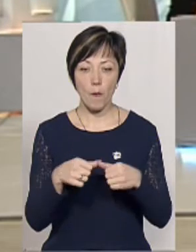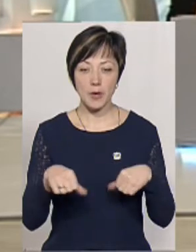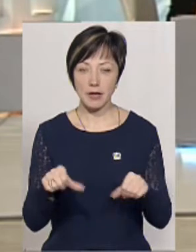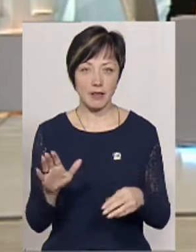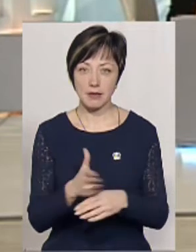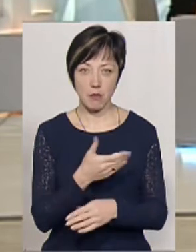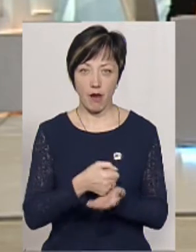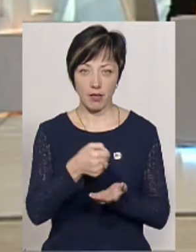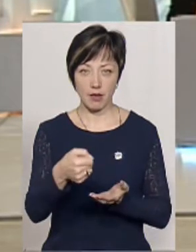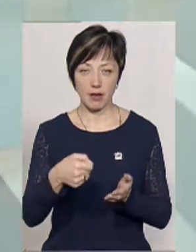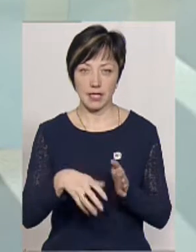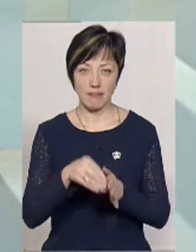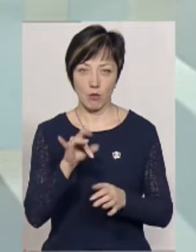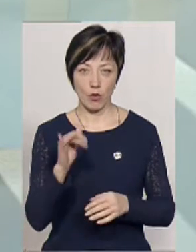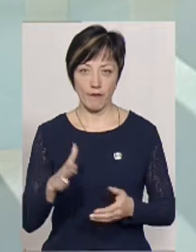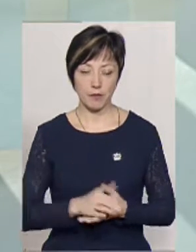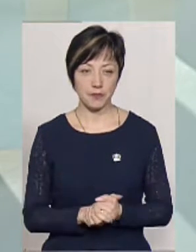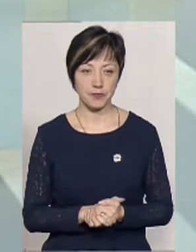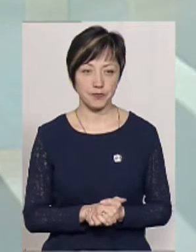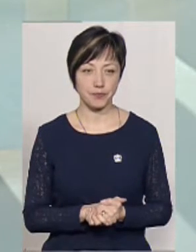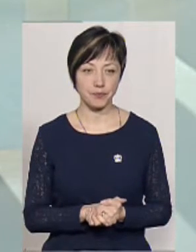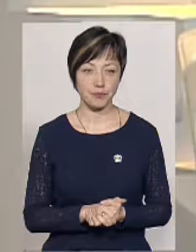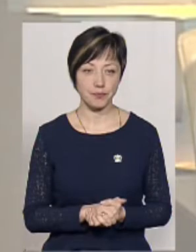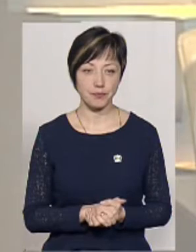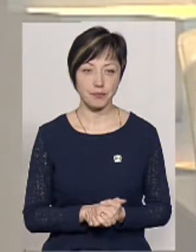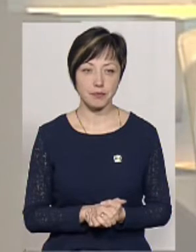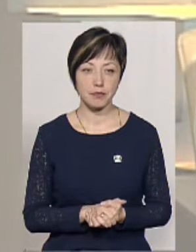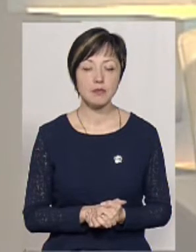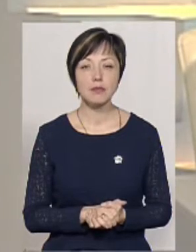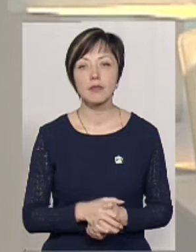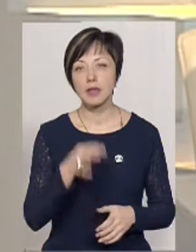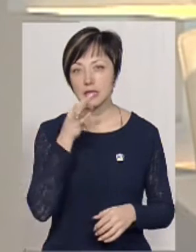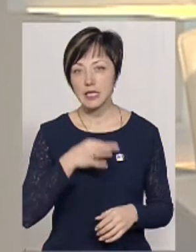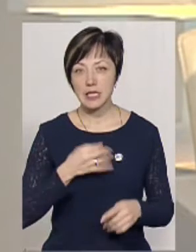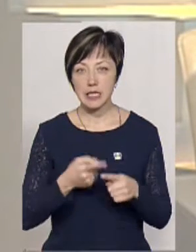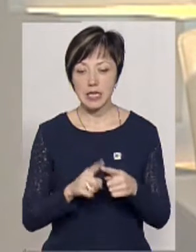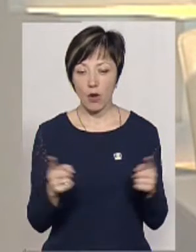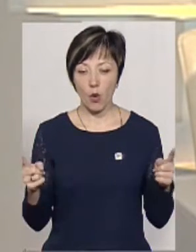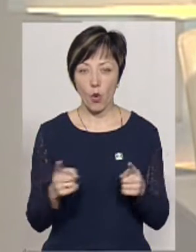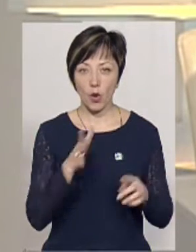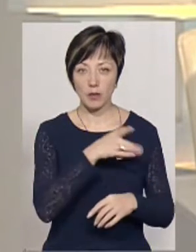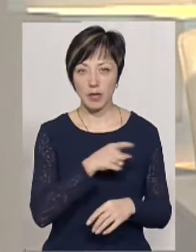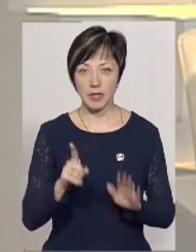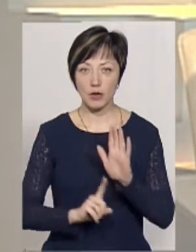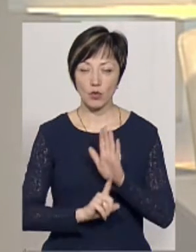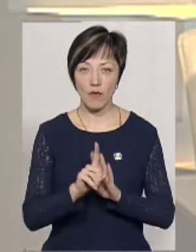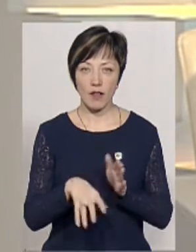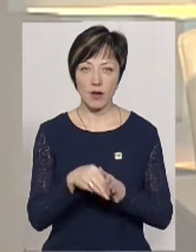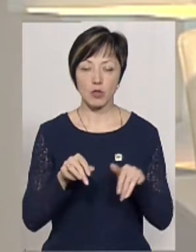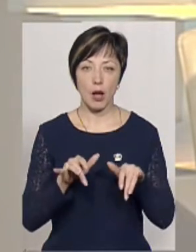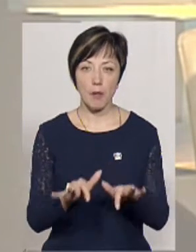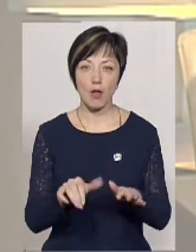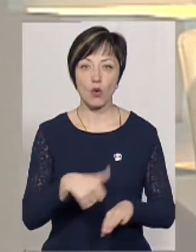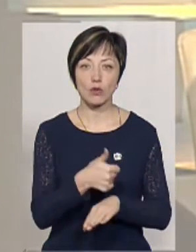знімає кандидата з перегонів. Скажіть, от за цей невеликий період, відколи стартувала ця виборча